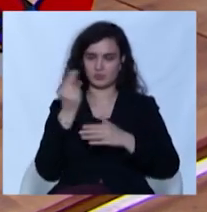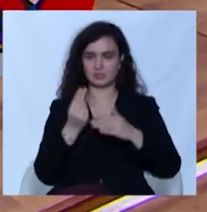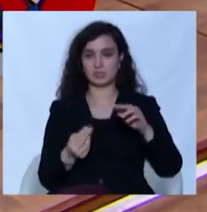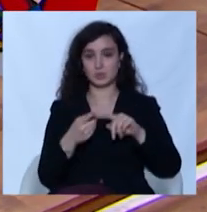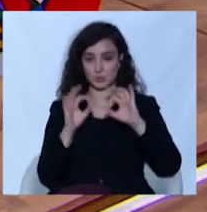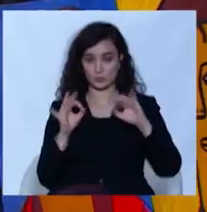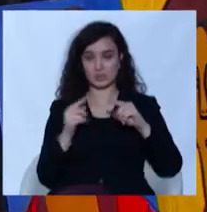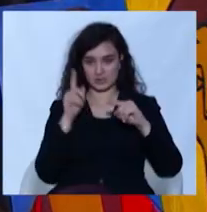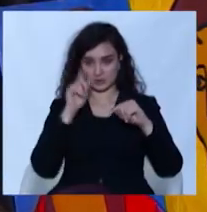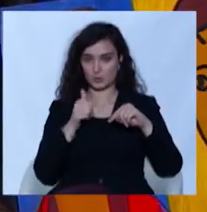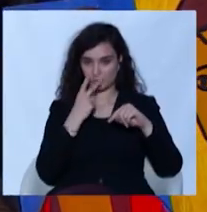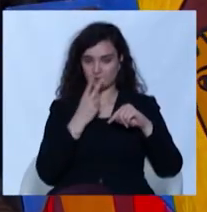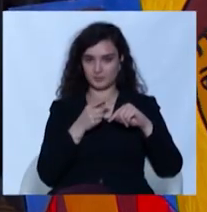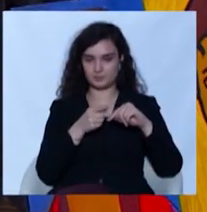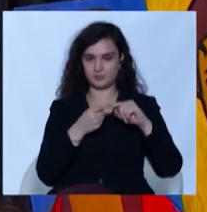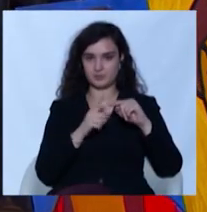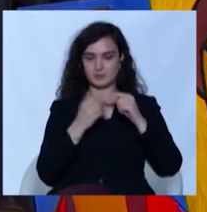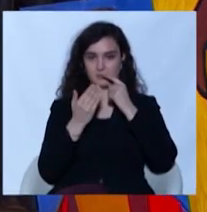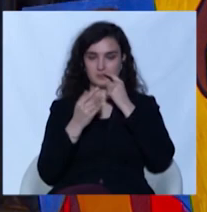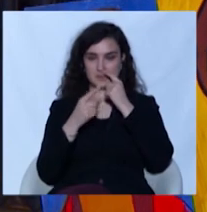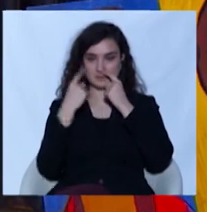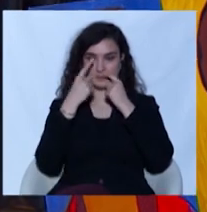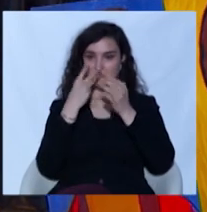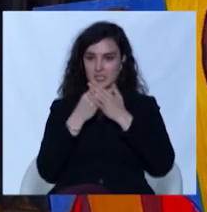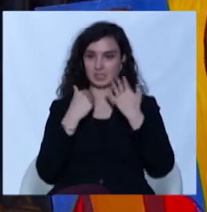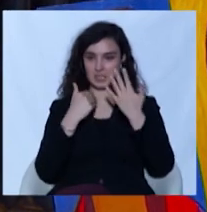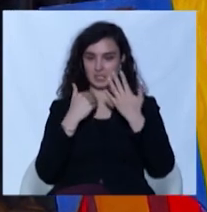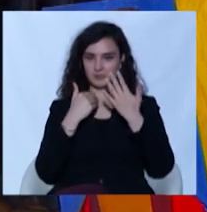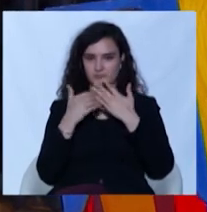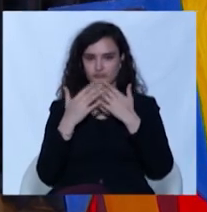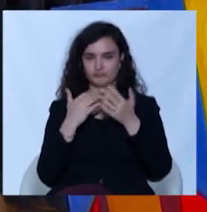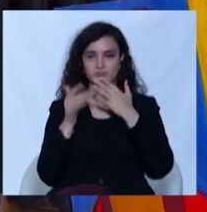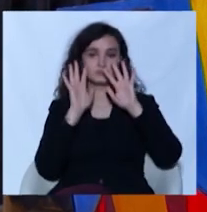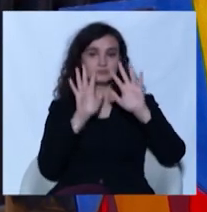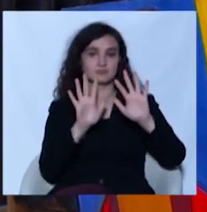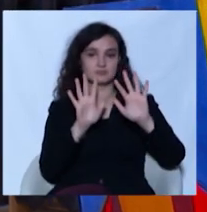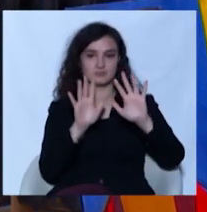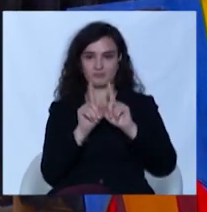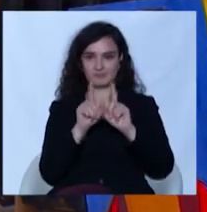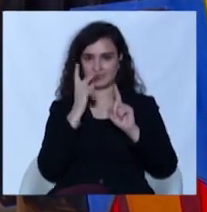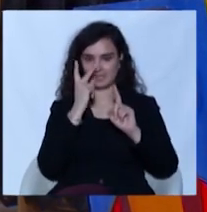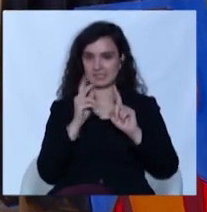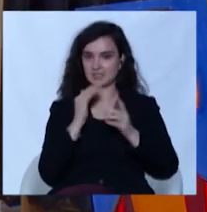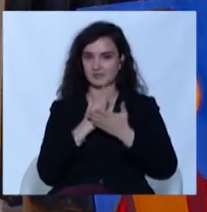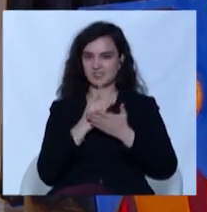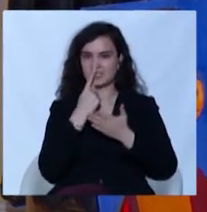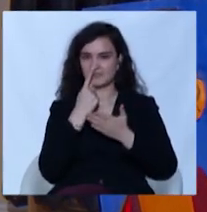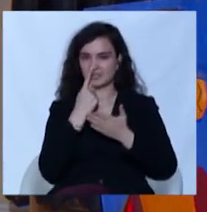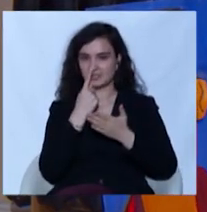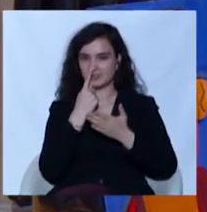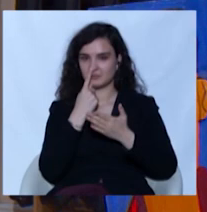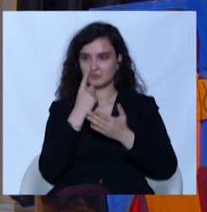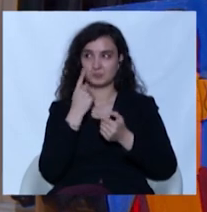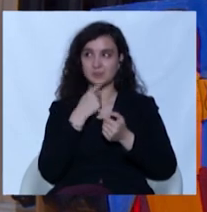ეს ნახეთ როგორი პორტრეტია ეს. ეს მისი პირადი ხელები, ეს დაადო ხელები და პირი ნახეთ სად აქვს, ცხვირი აქეთ აქვს,